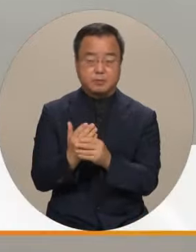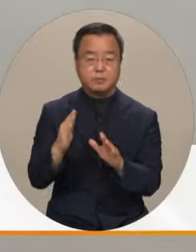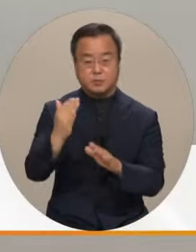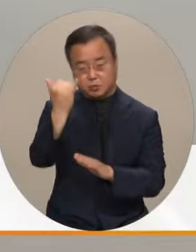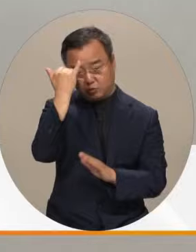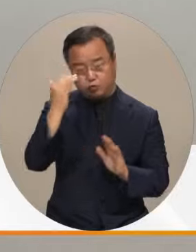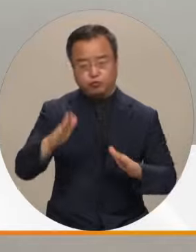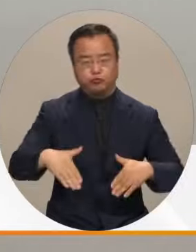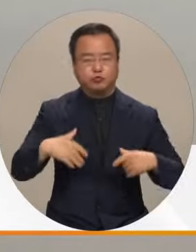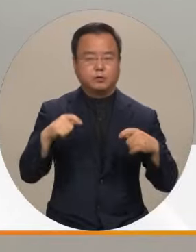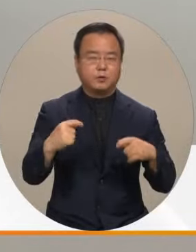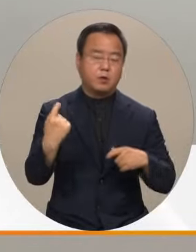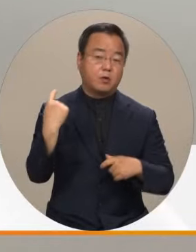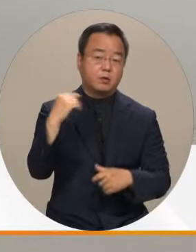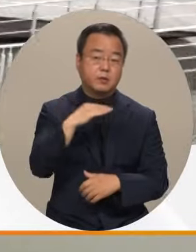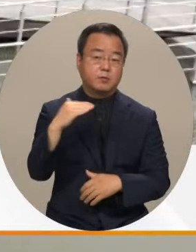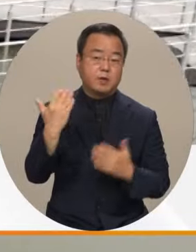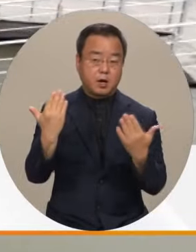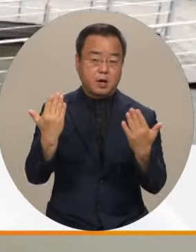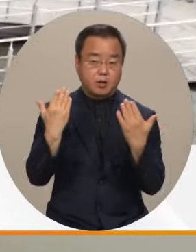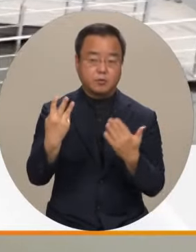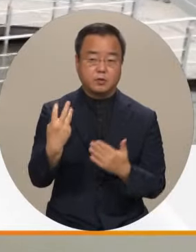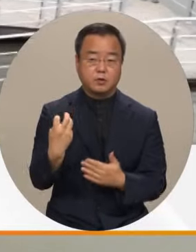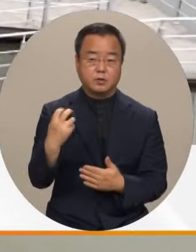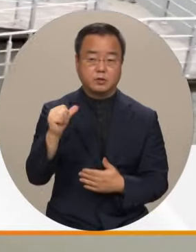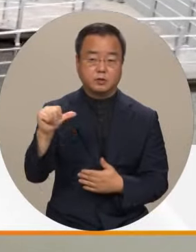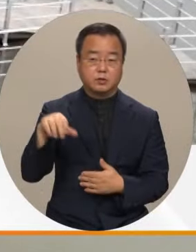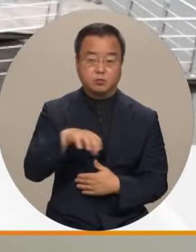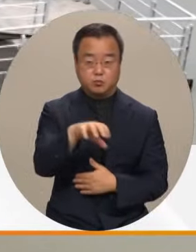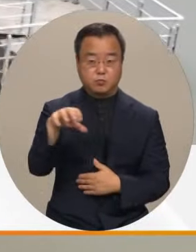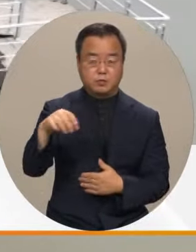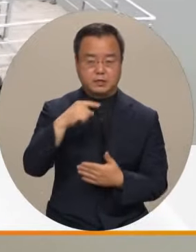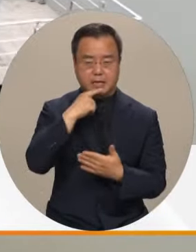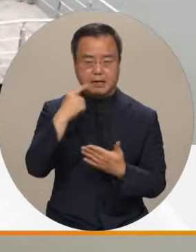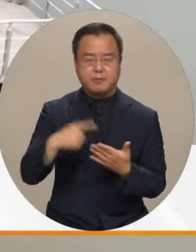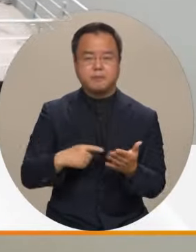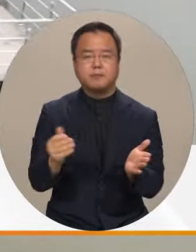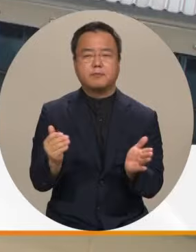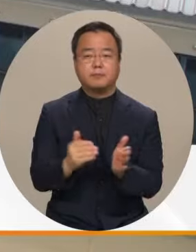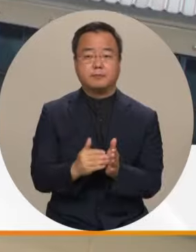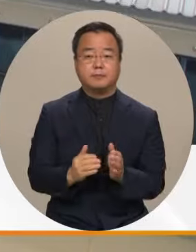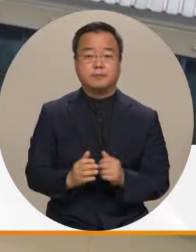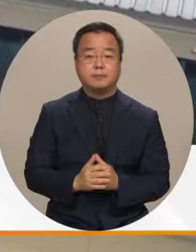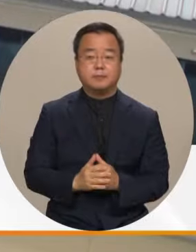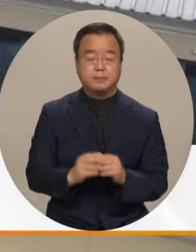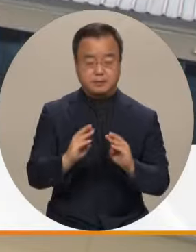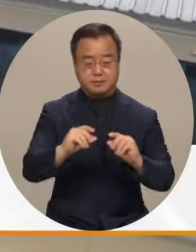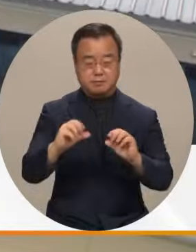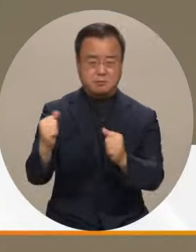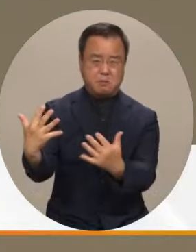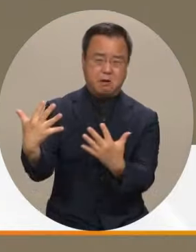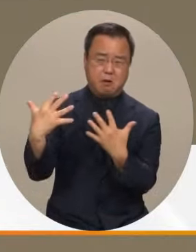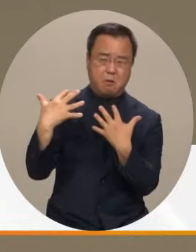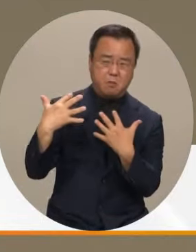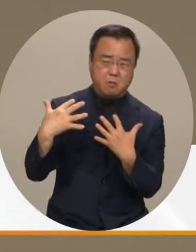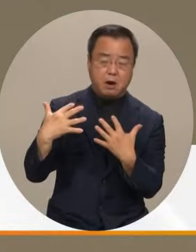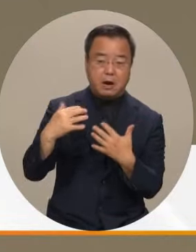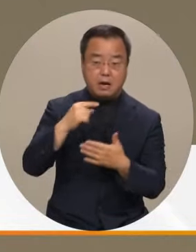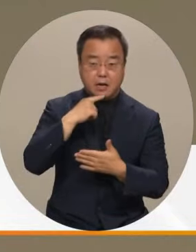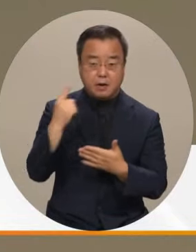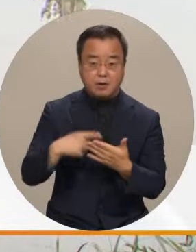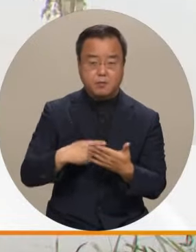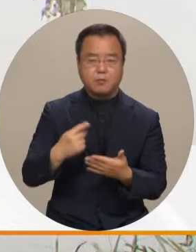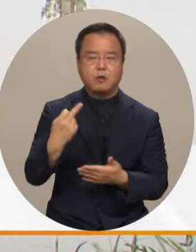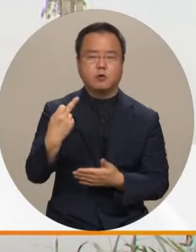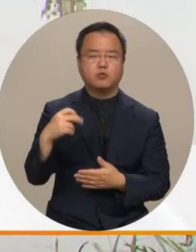지역은 어제 기준 모두 학교 35 곳이 시설 피해를 입은 것으로 확인됐습니다 토사 유입으로 인한 피해가 12곳으로 가장